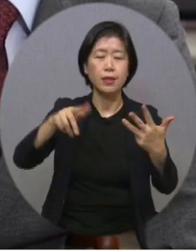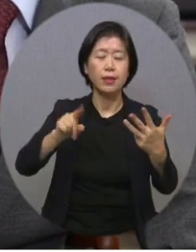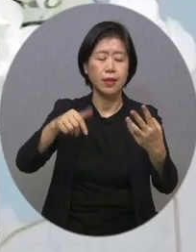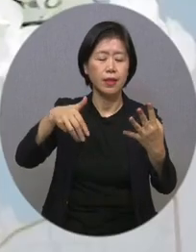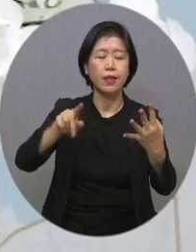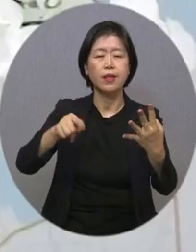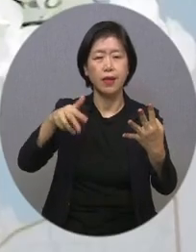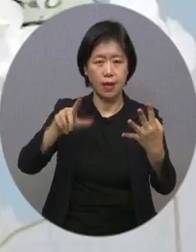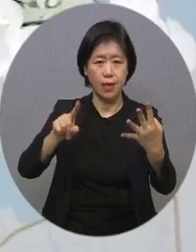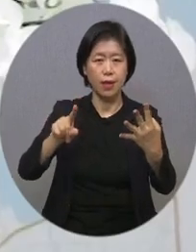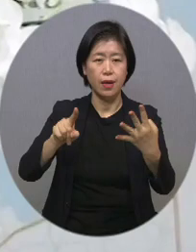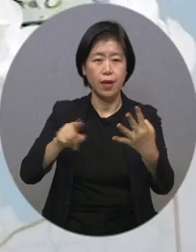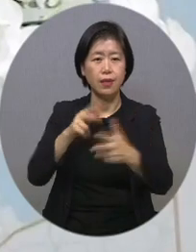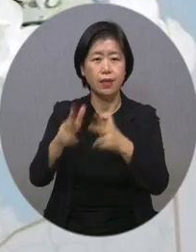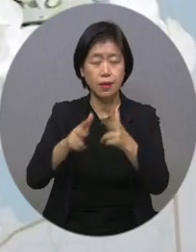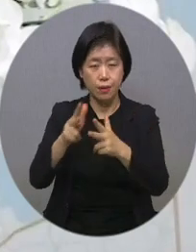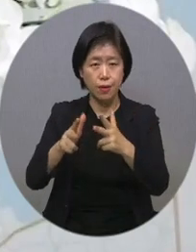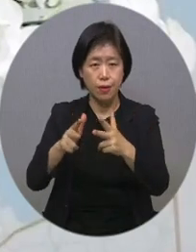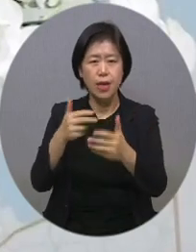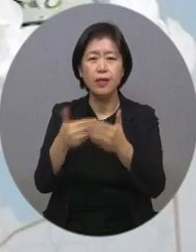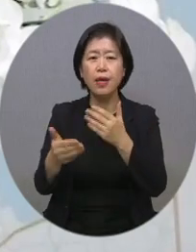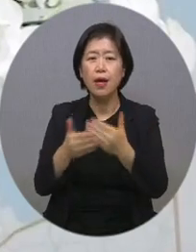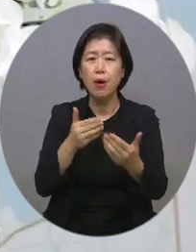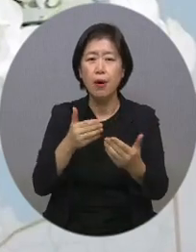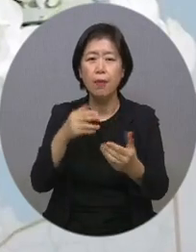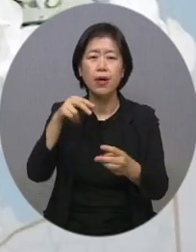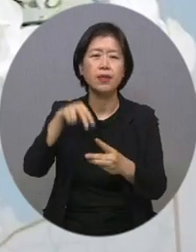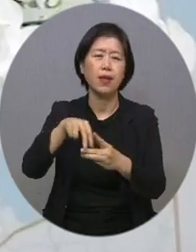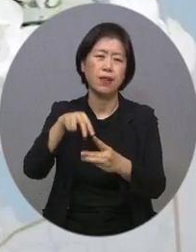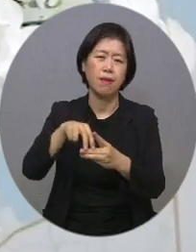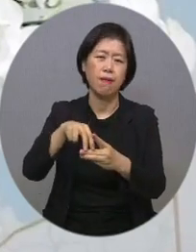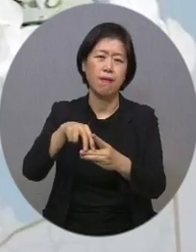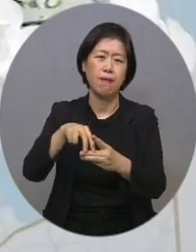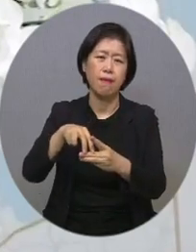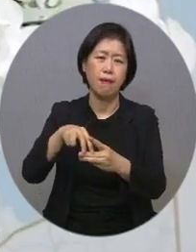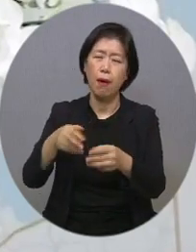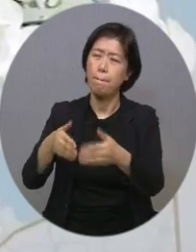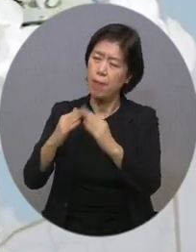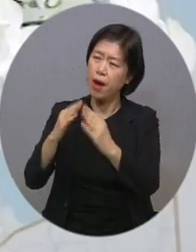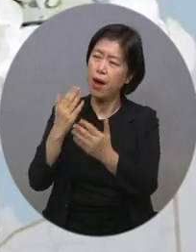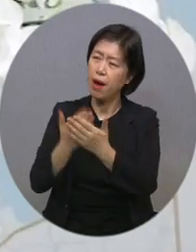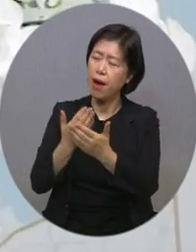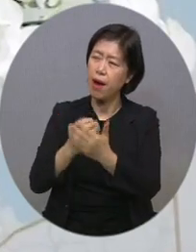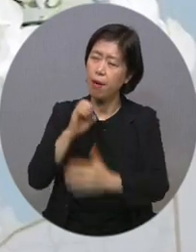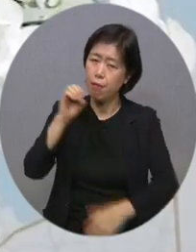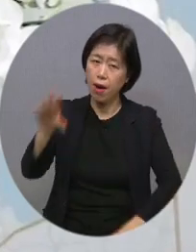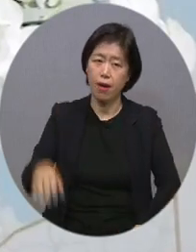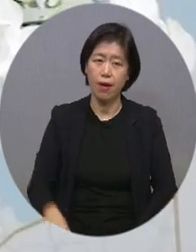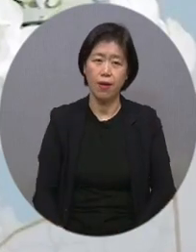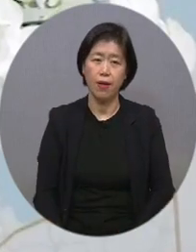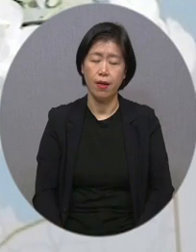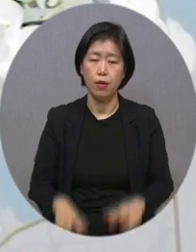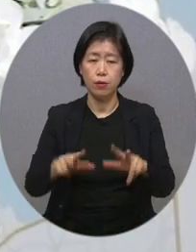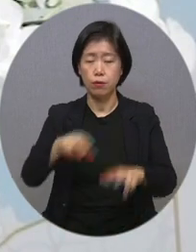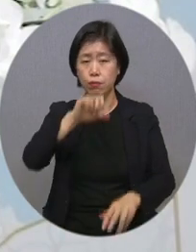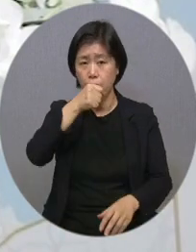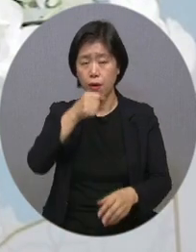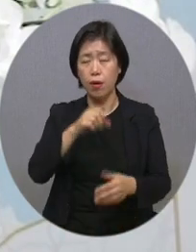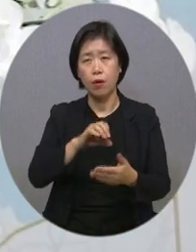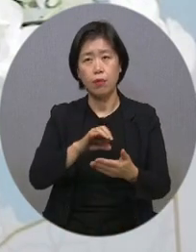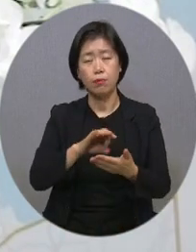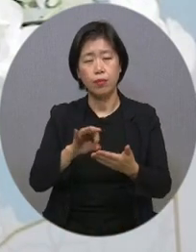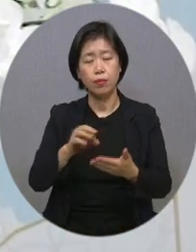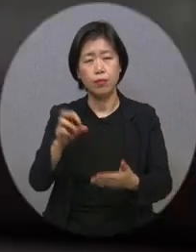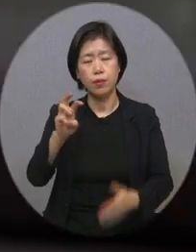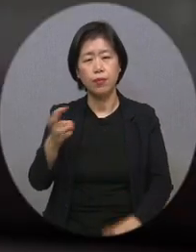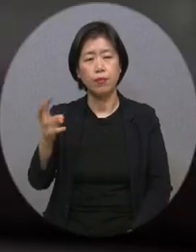그래가지고 이게 한 30억 들어가요. 그래서 지금 거의 지금 준공을 보고 있고요. 아마 내년 초반에는 프로그램이랑